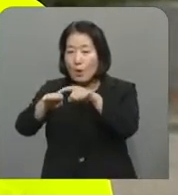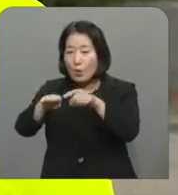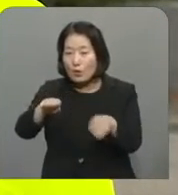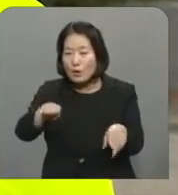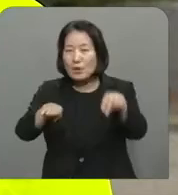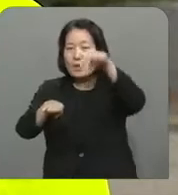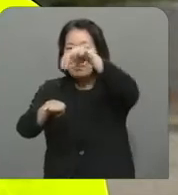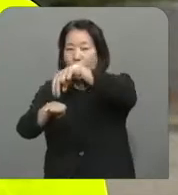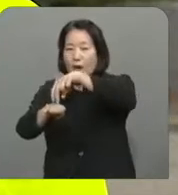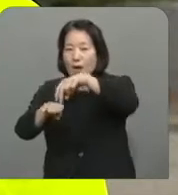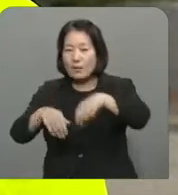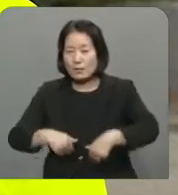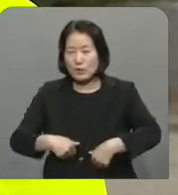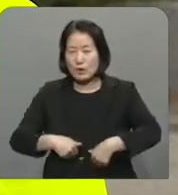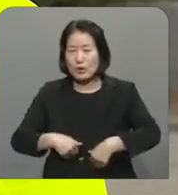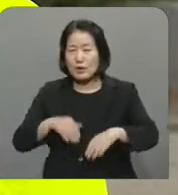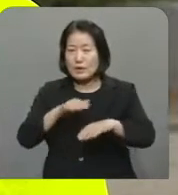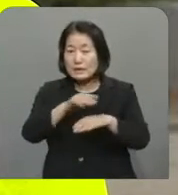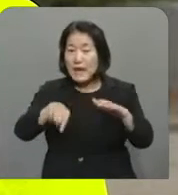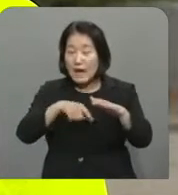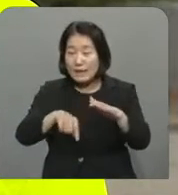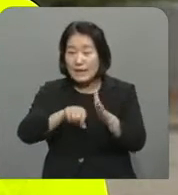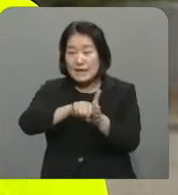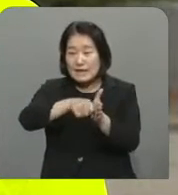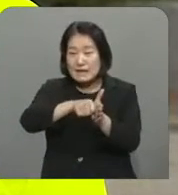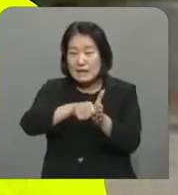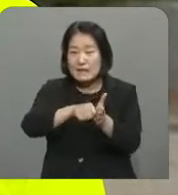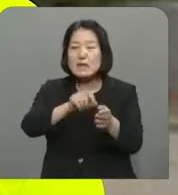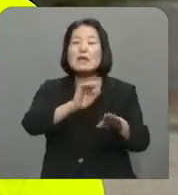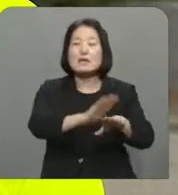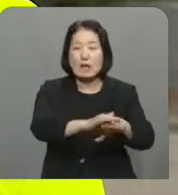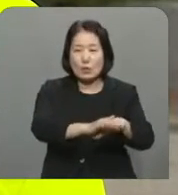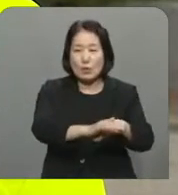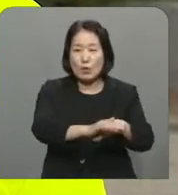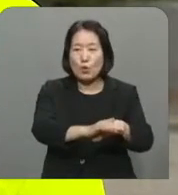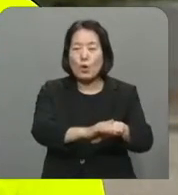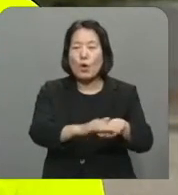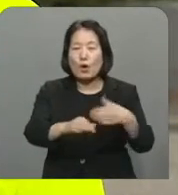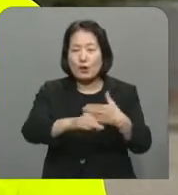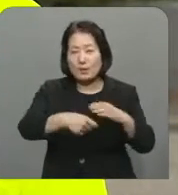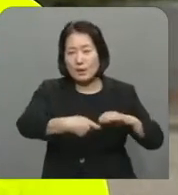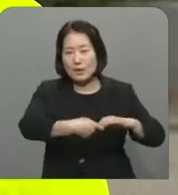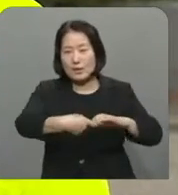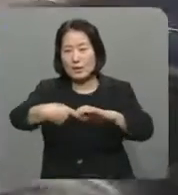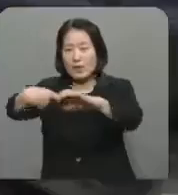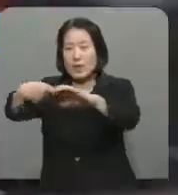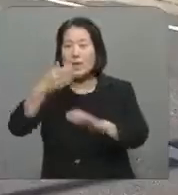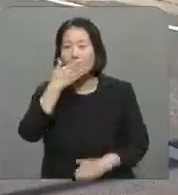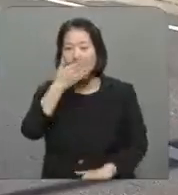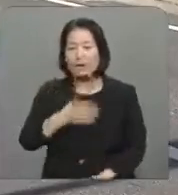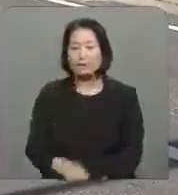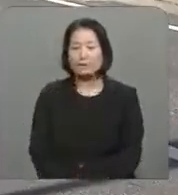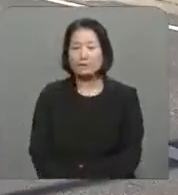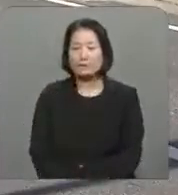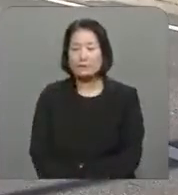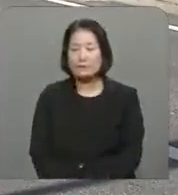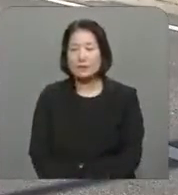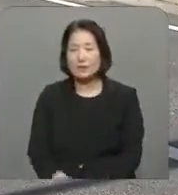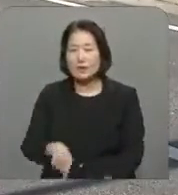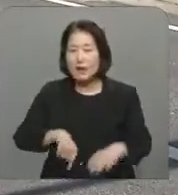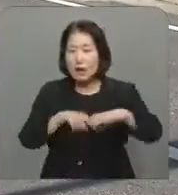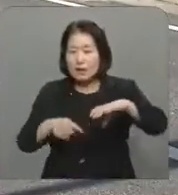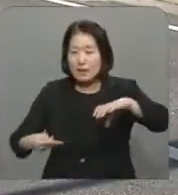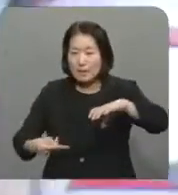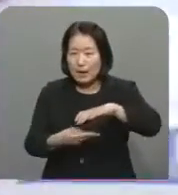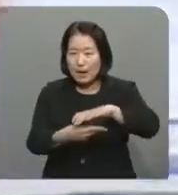올라가야 됩니다 그리고 차 안에 차 킬 꿈 꾸시고 두셔서 견인 조치나 쉽게 듯이 들어 당국은 터너 란